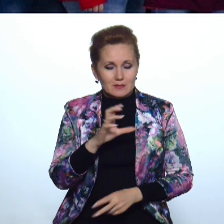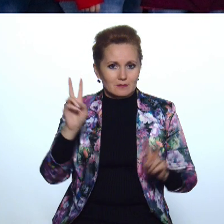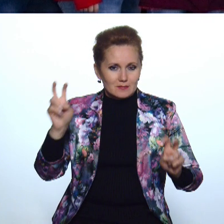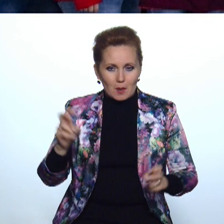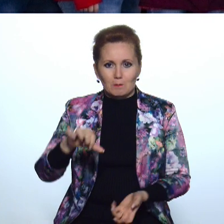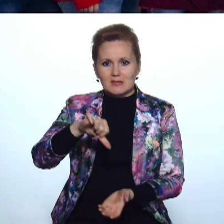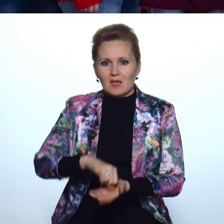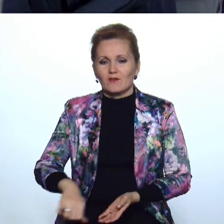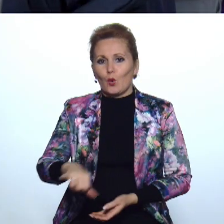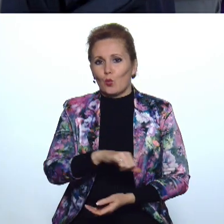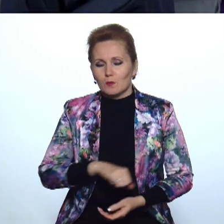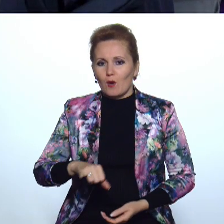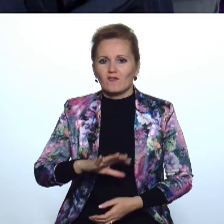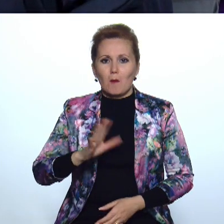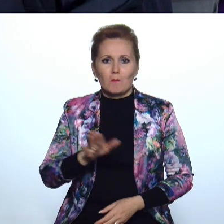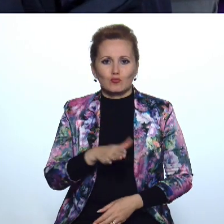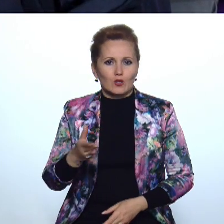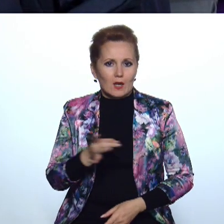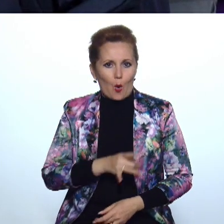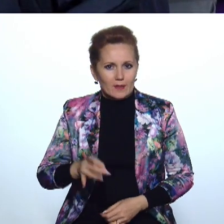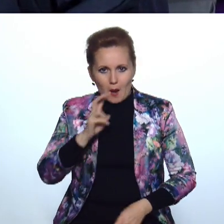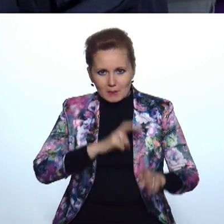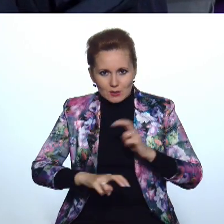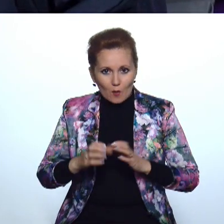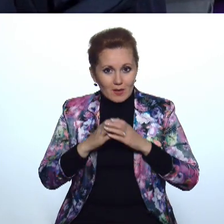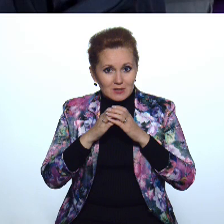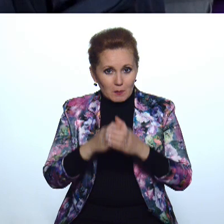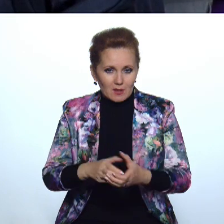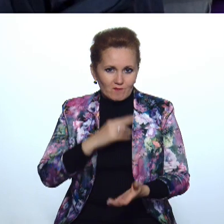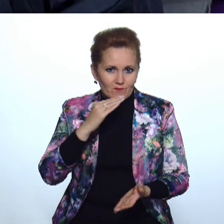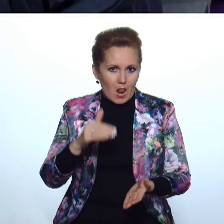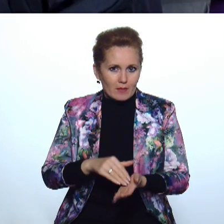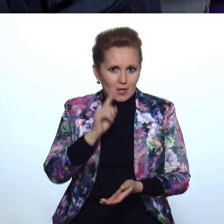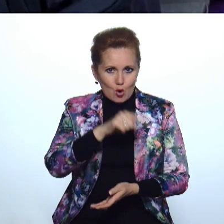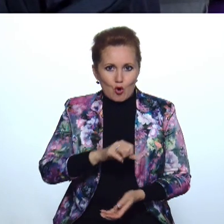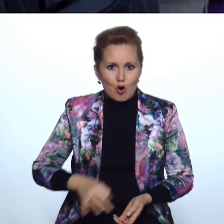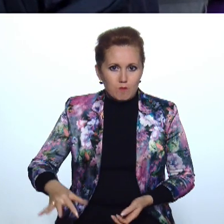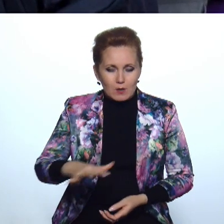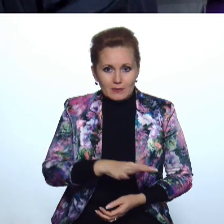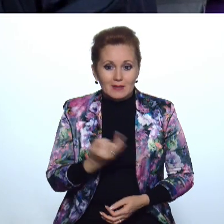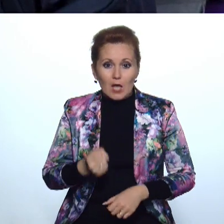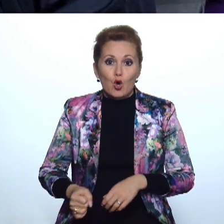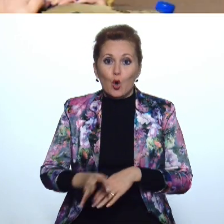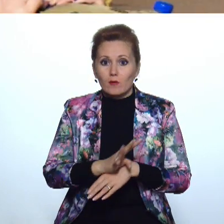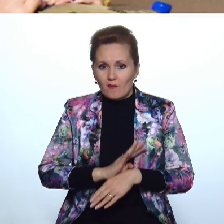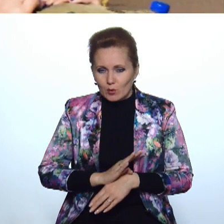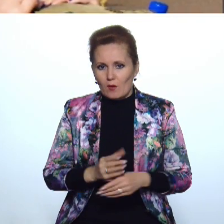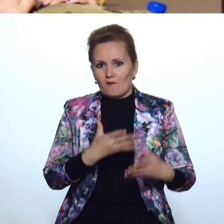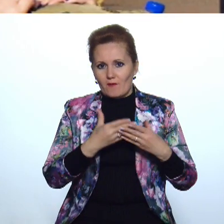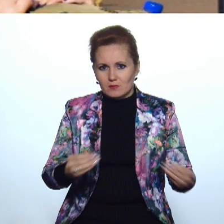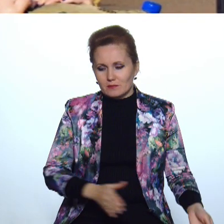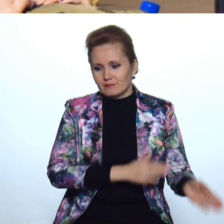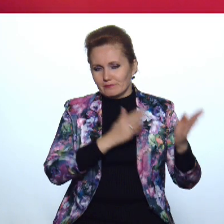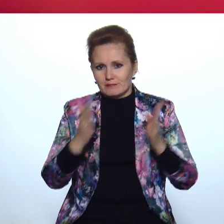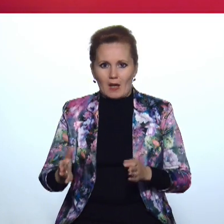Удмуртию в межрегиональной поисковой экспедиции в Ленинградской области. В этом году из-за коронавируса поисковый сезон с весны был передвинут на